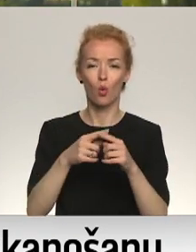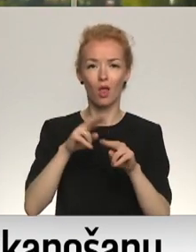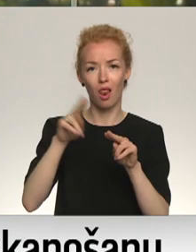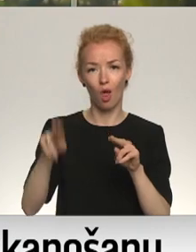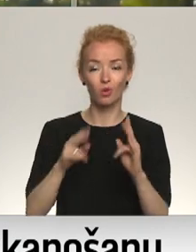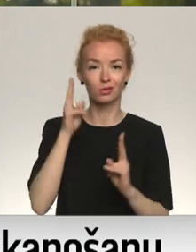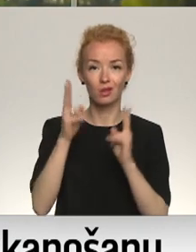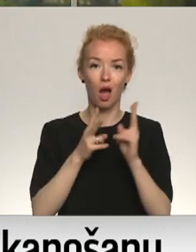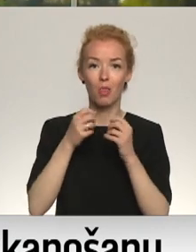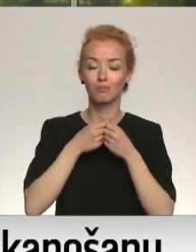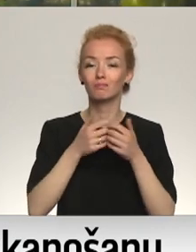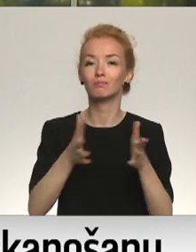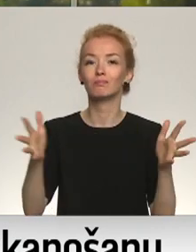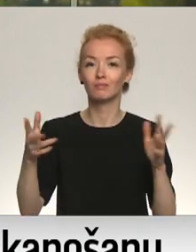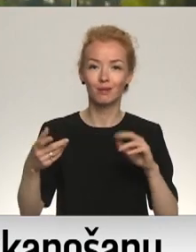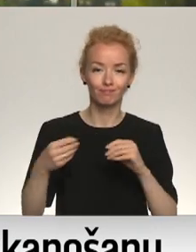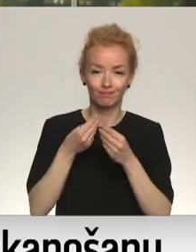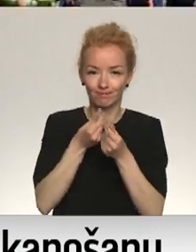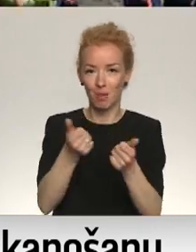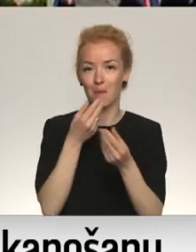skaņām ievibrēt pavasarīgo gaisu.